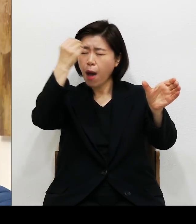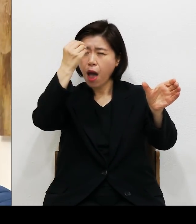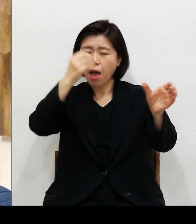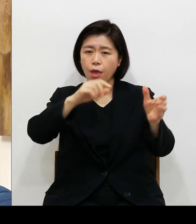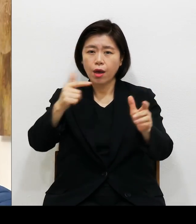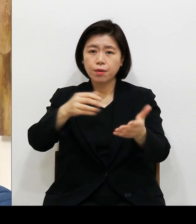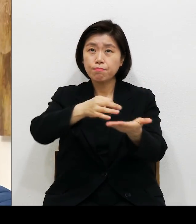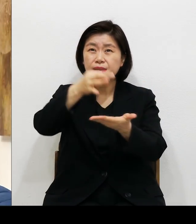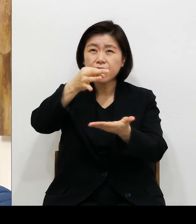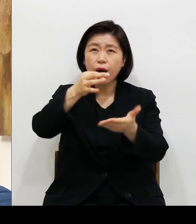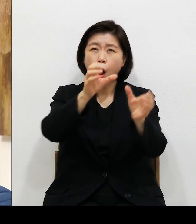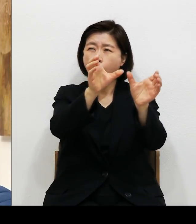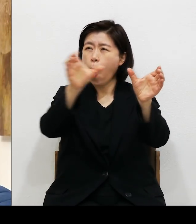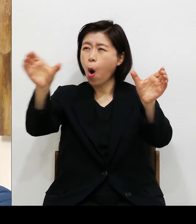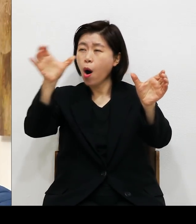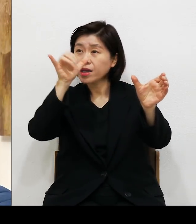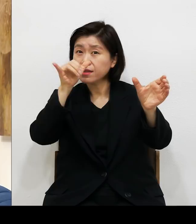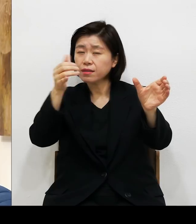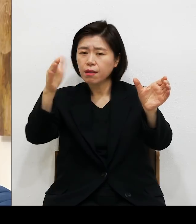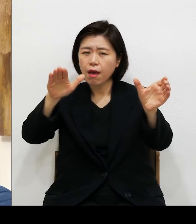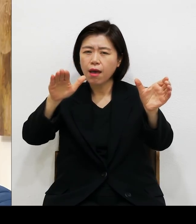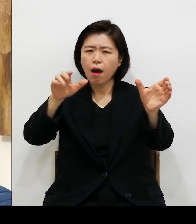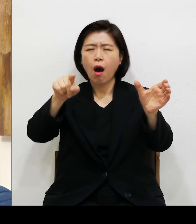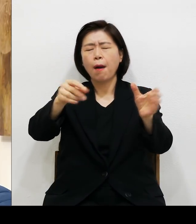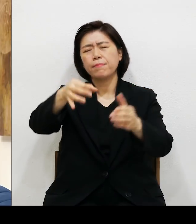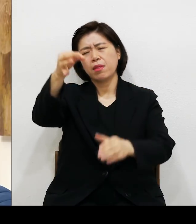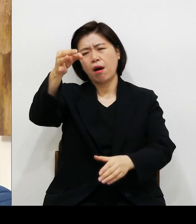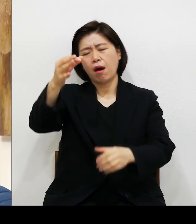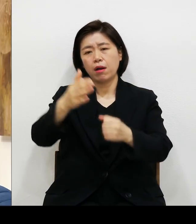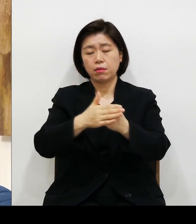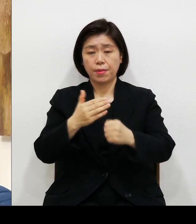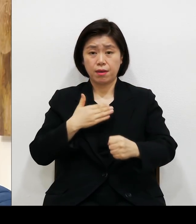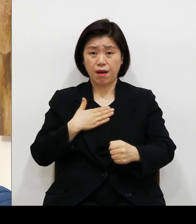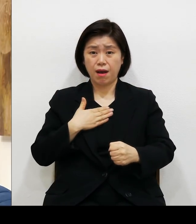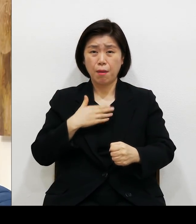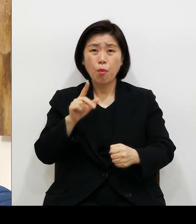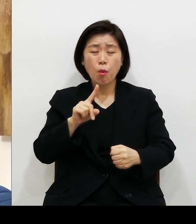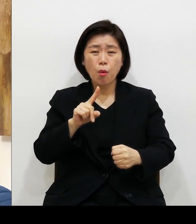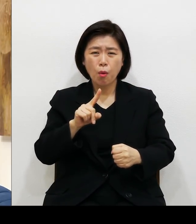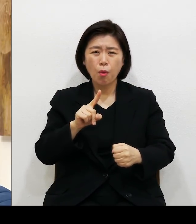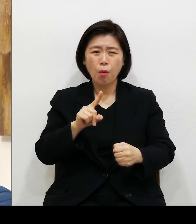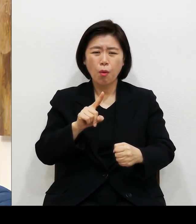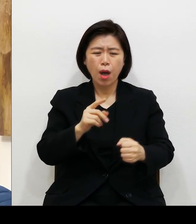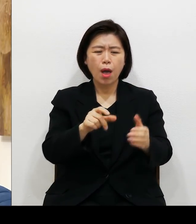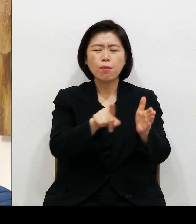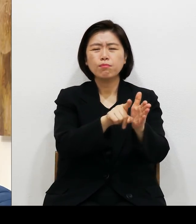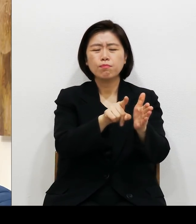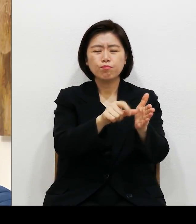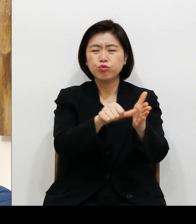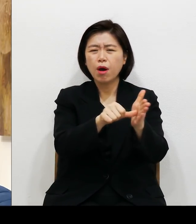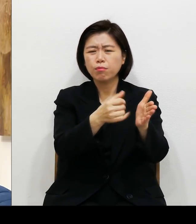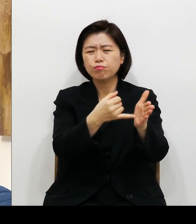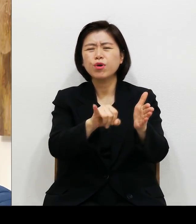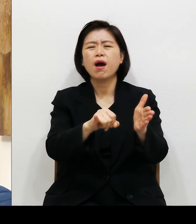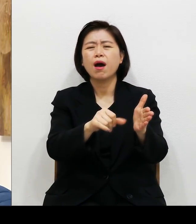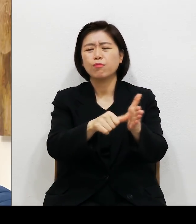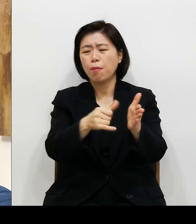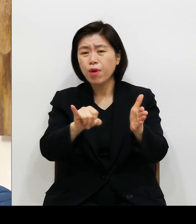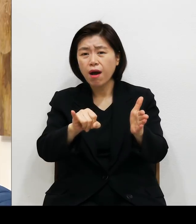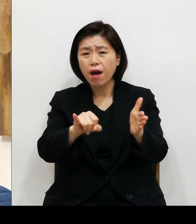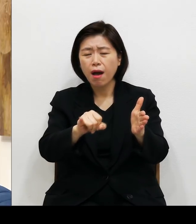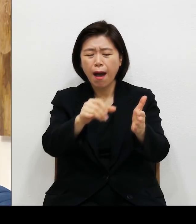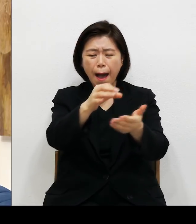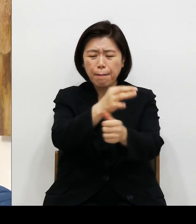종류에 상관없이 그런 거를 샀었거든요. 그러니까 원래 한 브랜드의 한 메이커만 계속 쭉 먹이시잖아요. 아니에요. 찌그러진